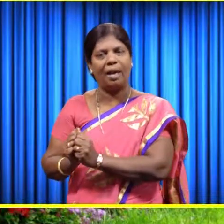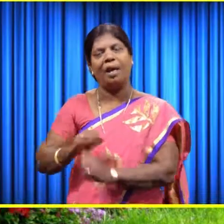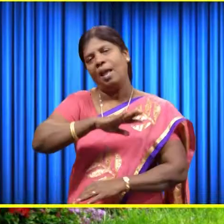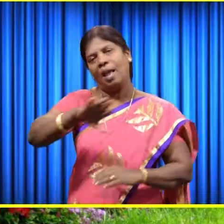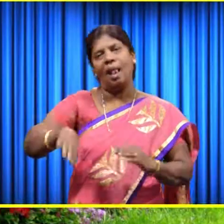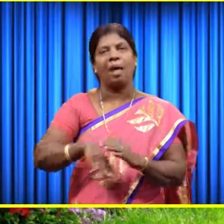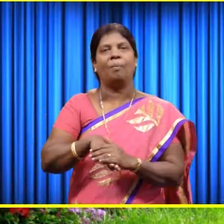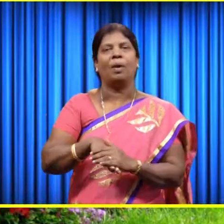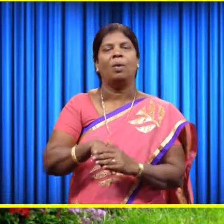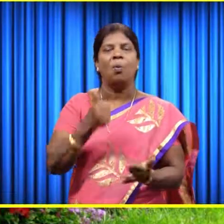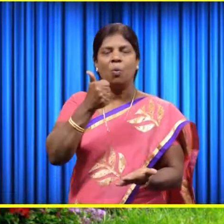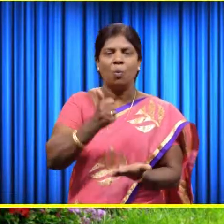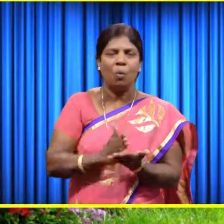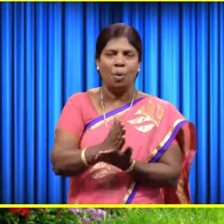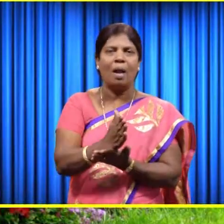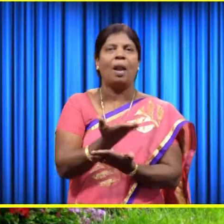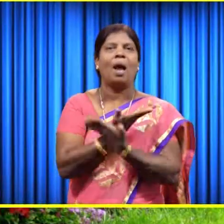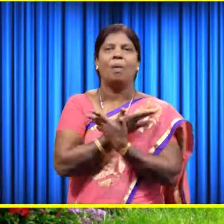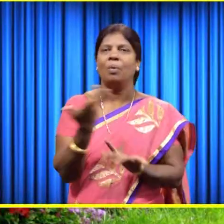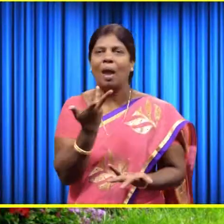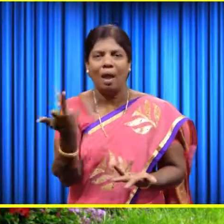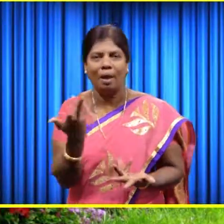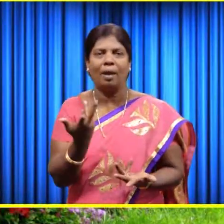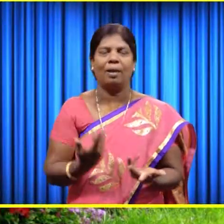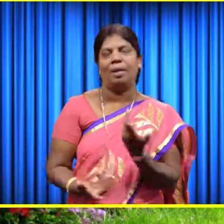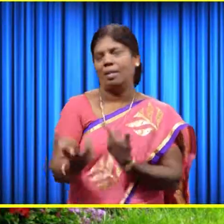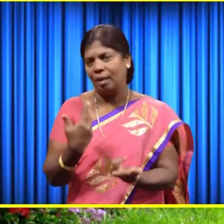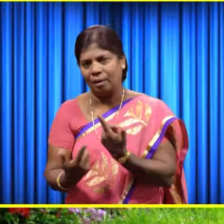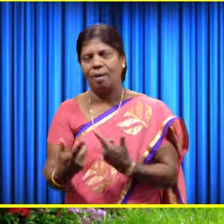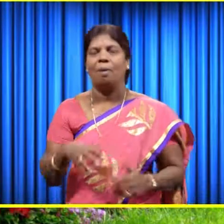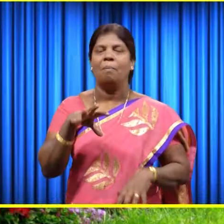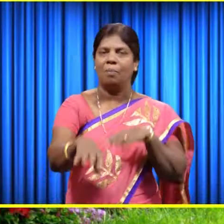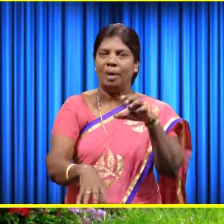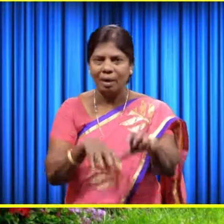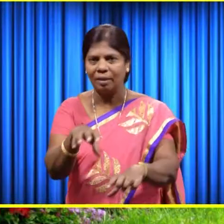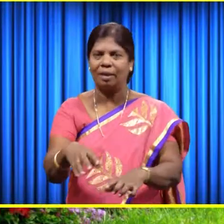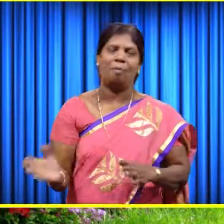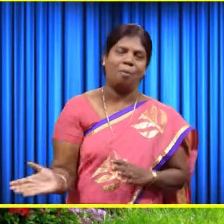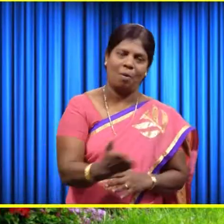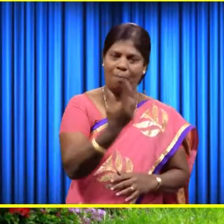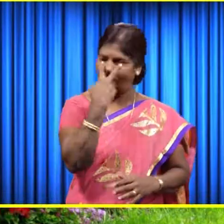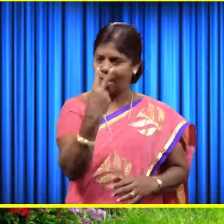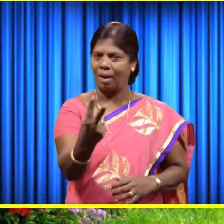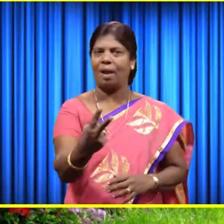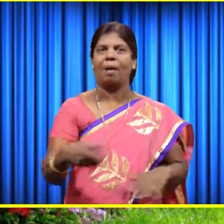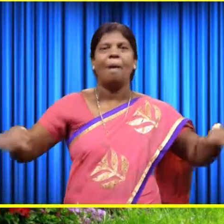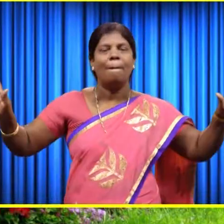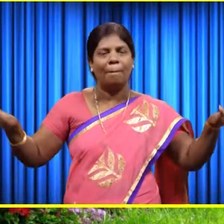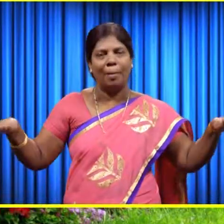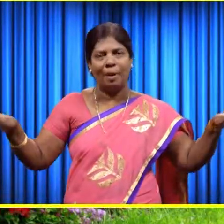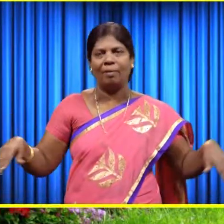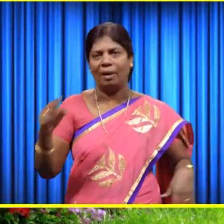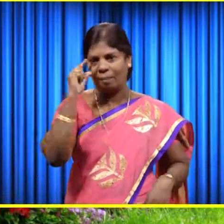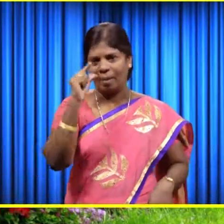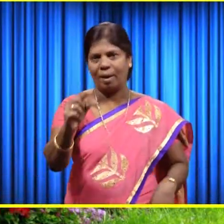ஒரு உண்மையான அன்புக்காக இயங்குகின்றது. இதை நீங்கள் ஒரு மிருகத்தினிடத்தில் கூட பார்க்கலாம்,